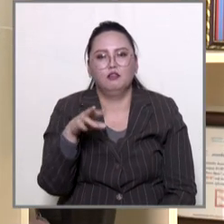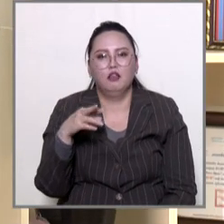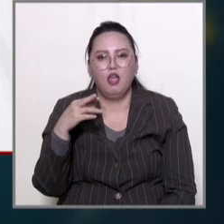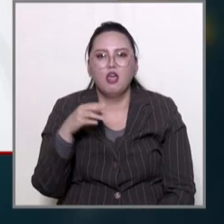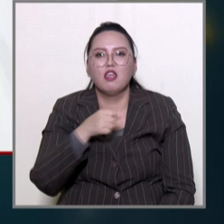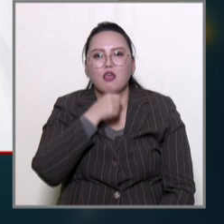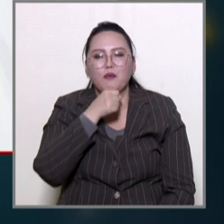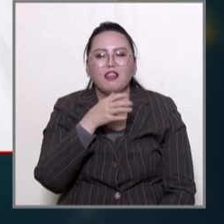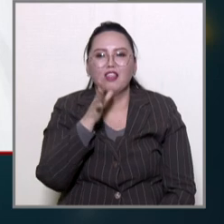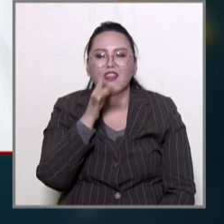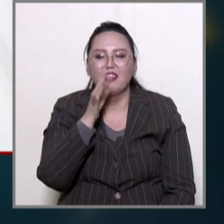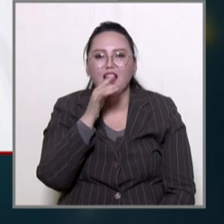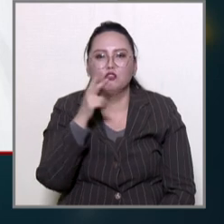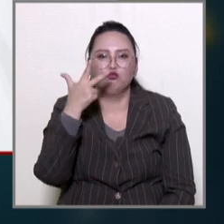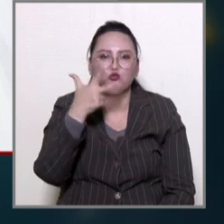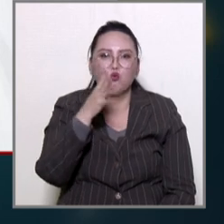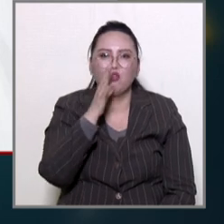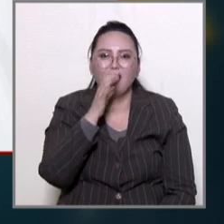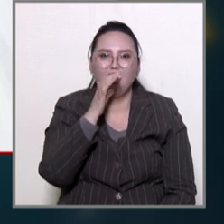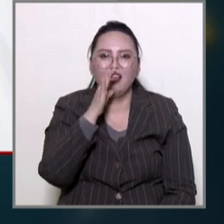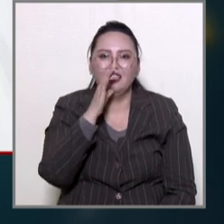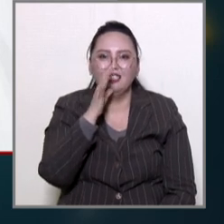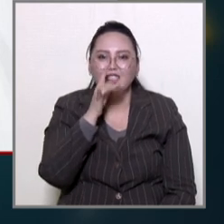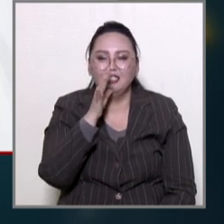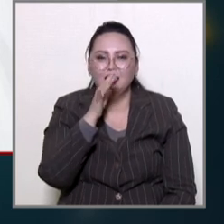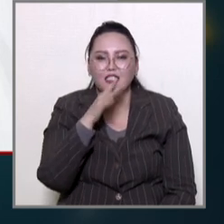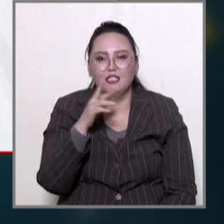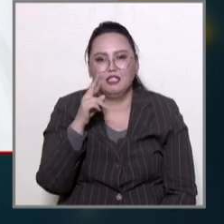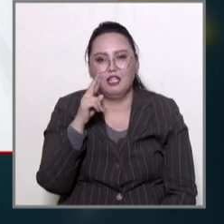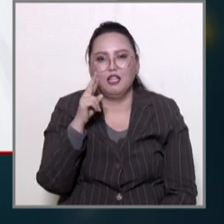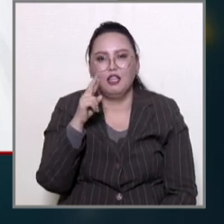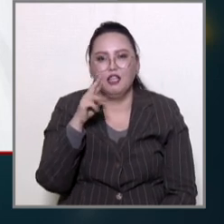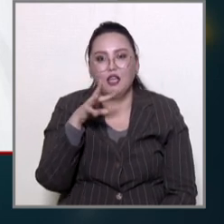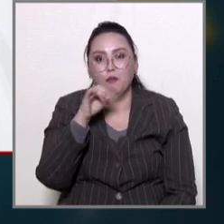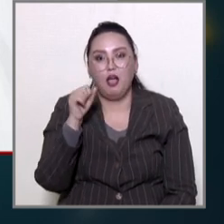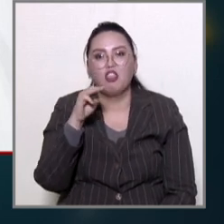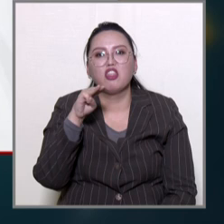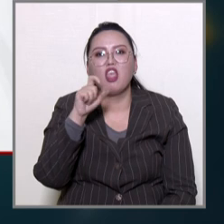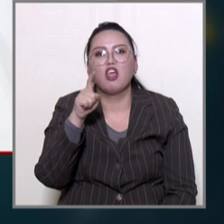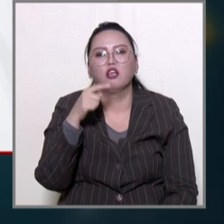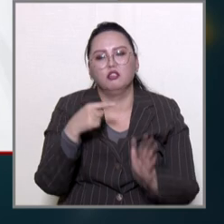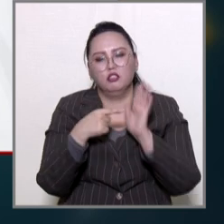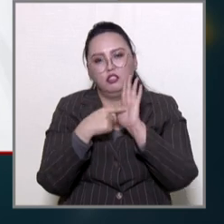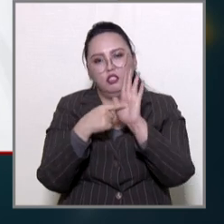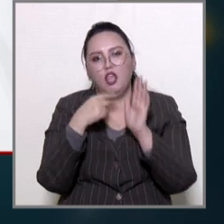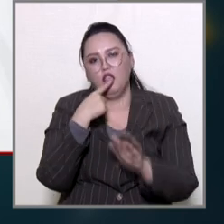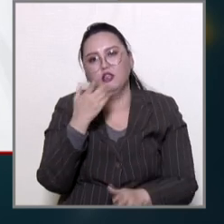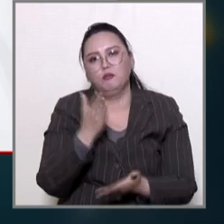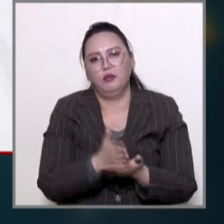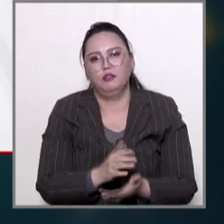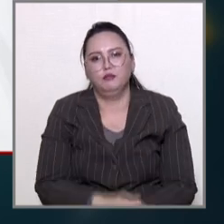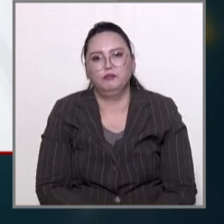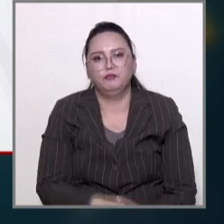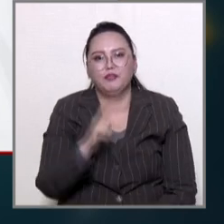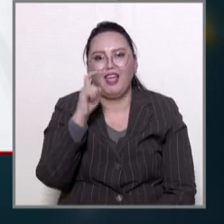нас. Гурван настай ямаг шүдлэн гин бид нар монголчууд малаа малдаг тодорхой хэмжээний нэрлэгээтэй хавцал гэсэн үг байна.